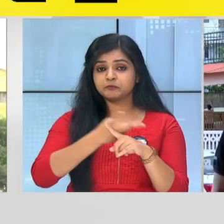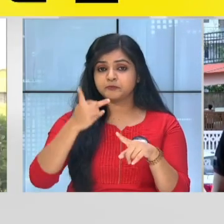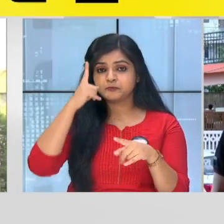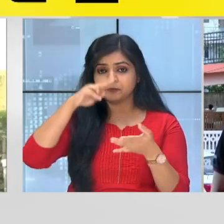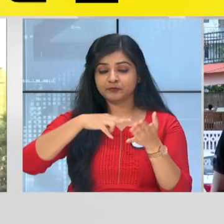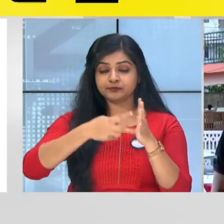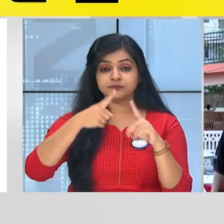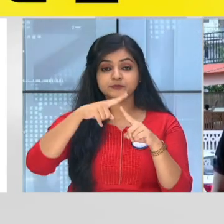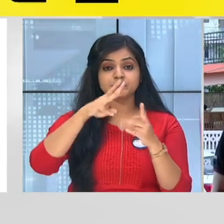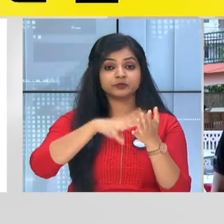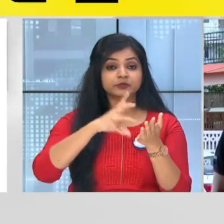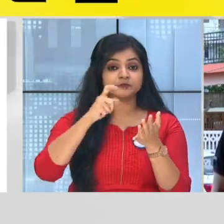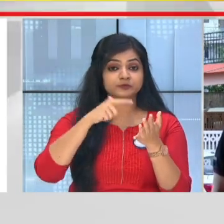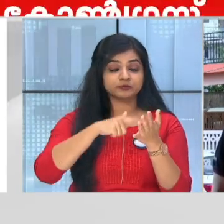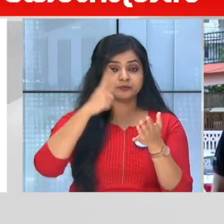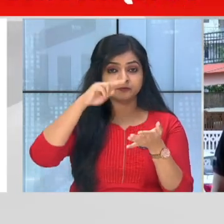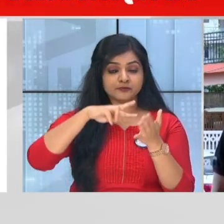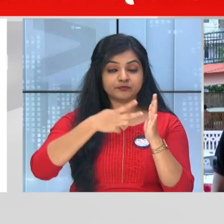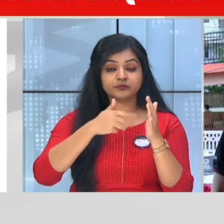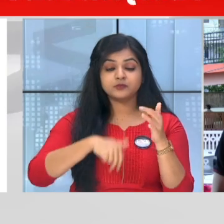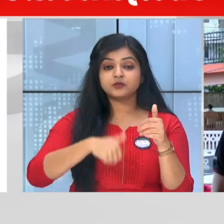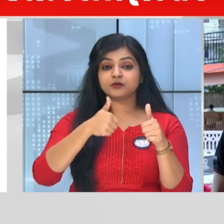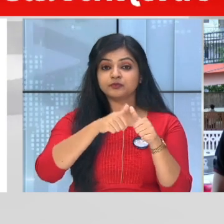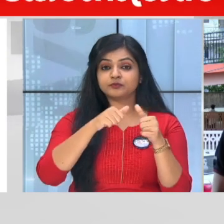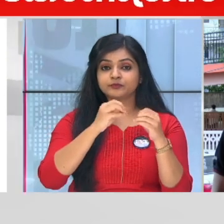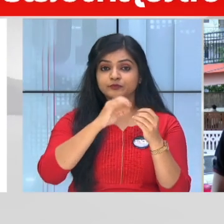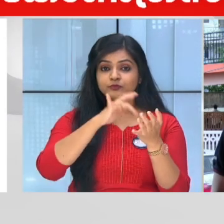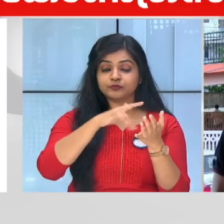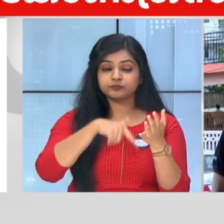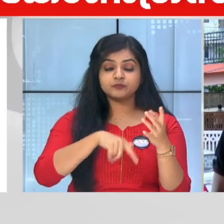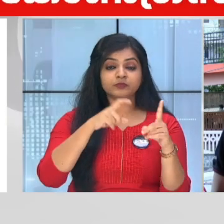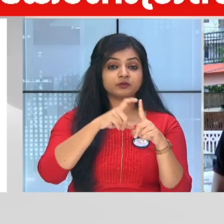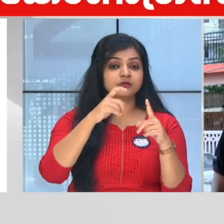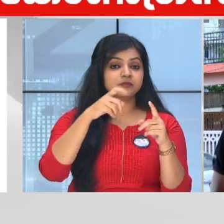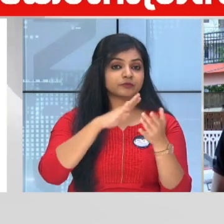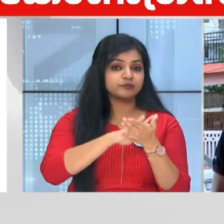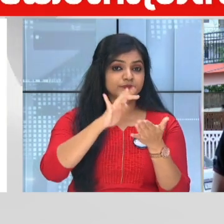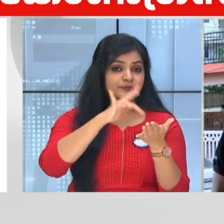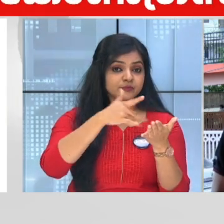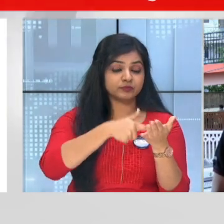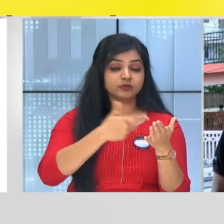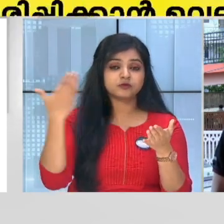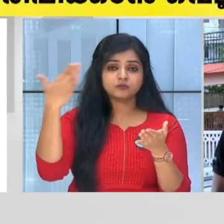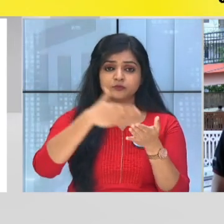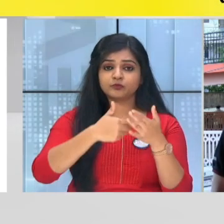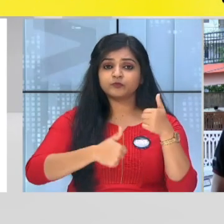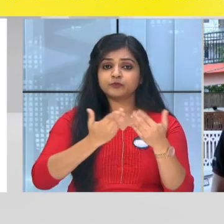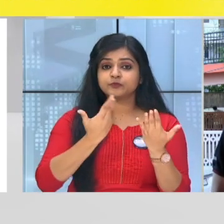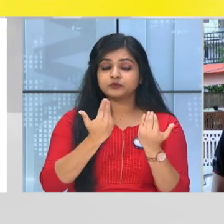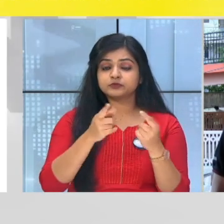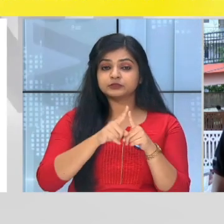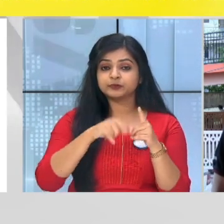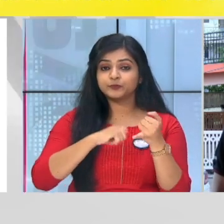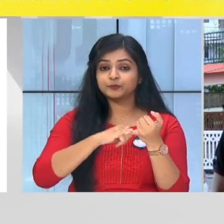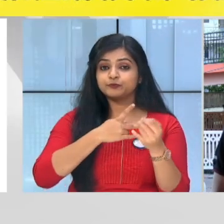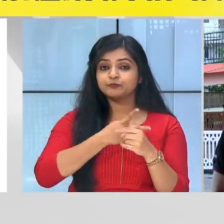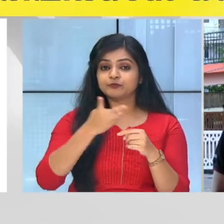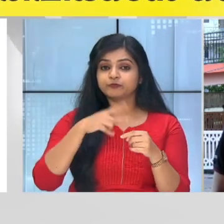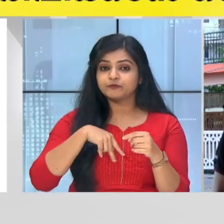വെച്ചുകൊണ്ട് ഈ അഭിഷേക് ബാനർജിയുടെ മണ്ഡലമായ ഡയമണ്ട് ഹാർബറിൽ എത്തി മത്സരിക്കാൻ സുവേന്ദുവിനെ വെല്ലുവിളിച്ചിരിക്കുന്നത്.